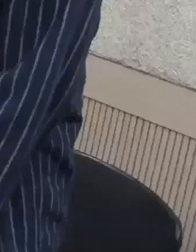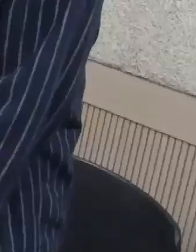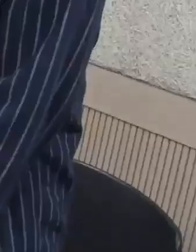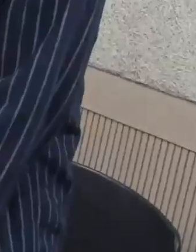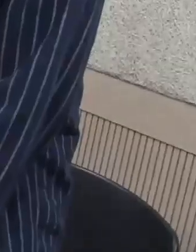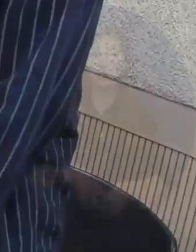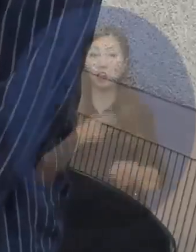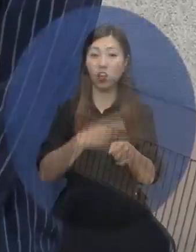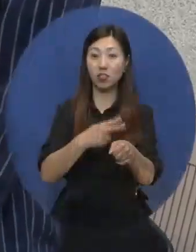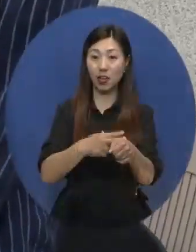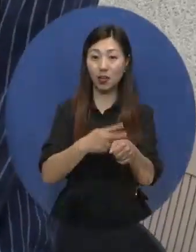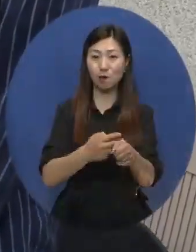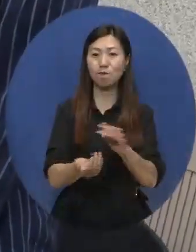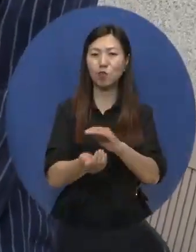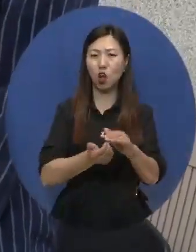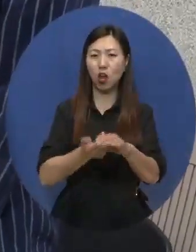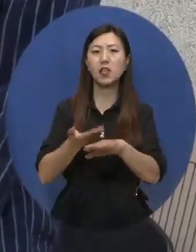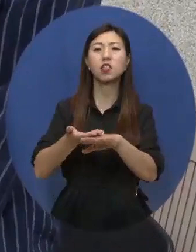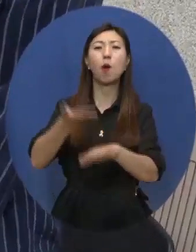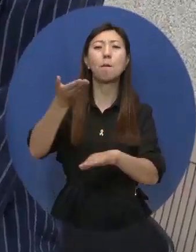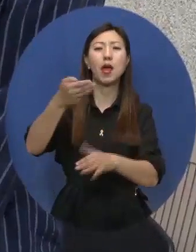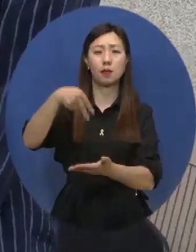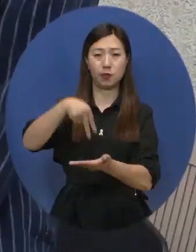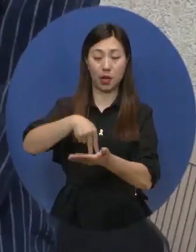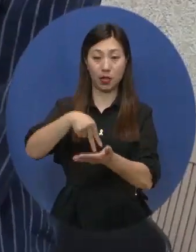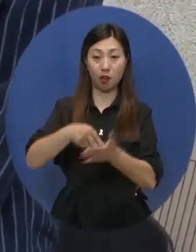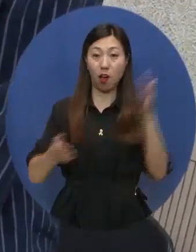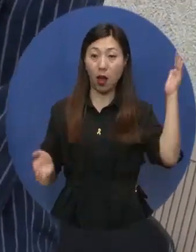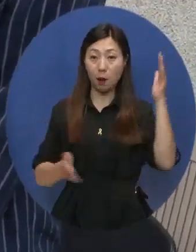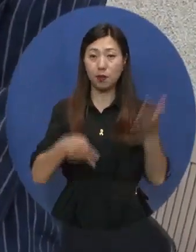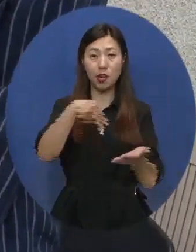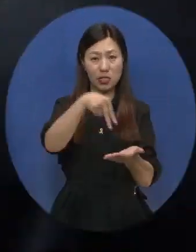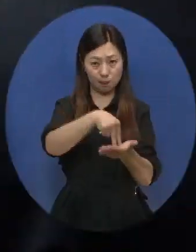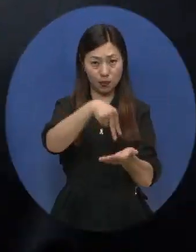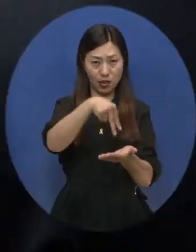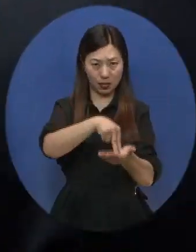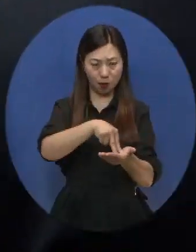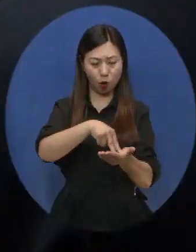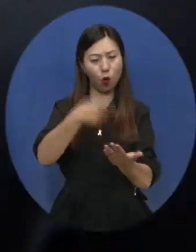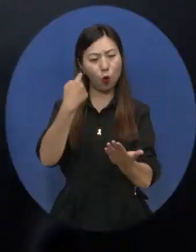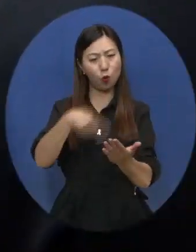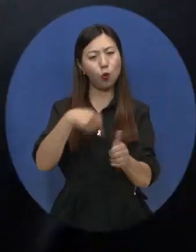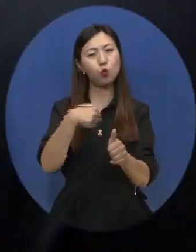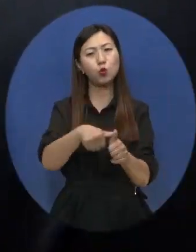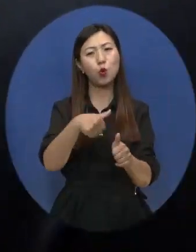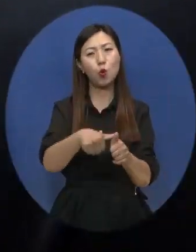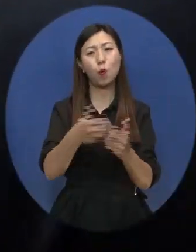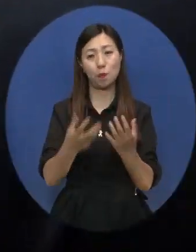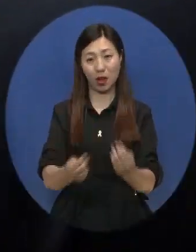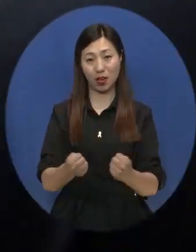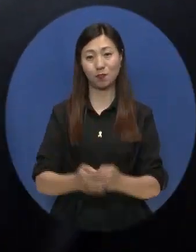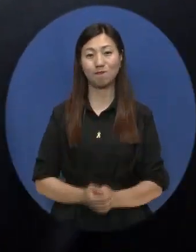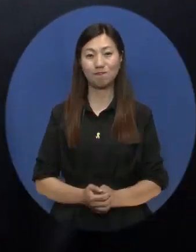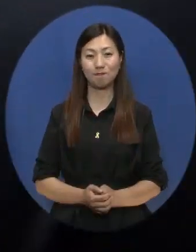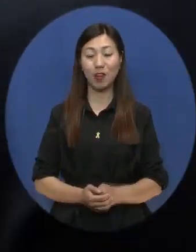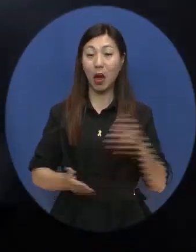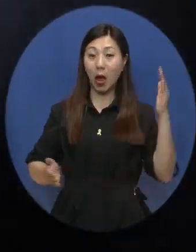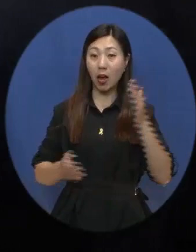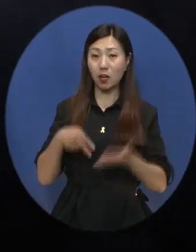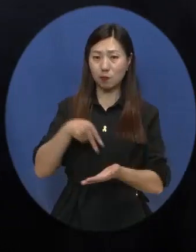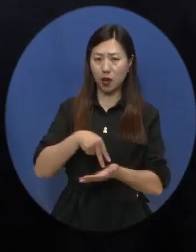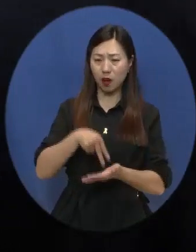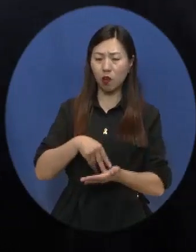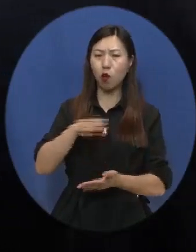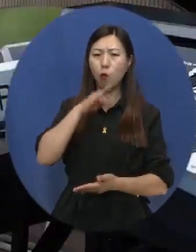스승이기 전에 선배의 입장에서 학생들의 눈높이에 맞게 조언을 아끼지 않는데요. 학생들에게는 정말 피가